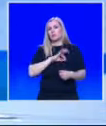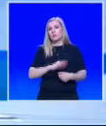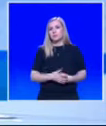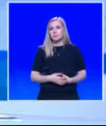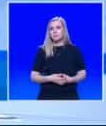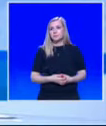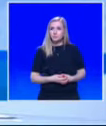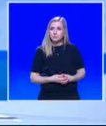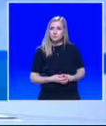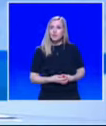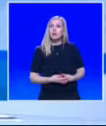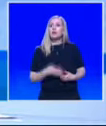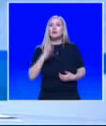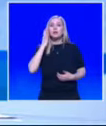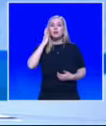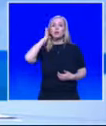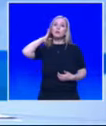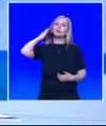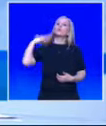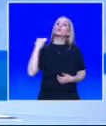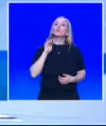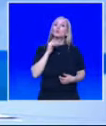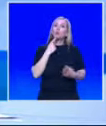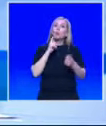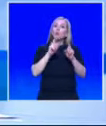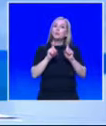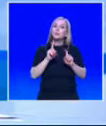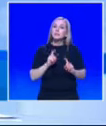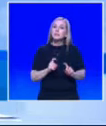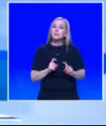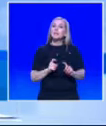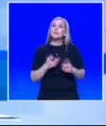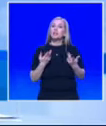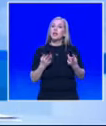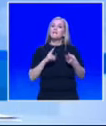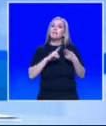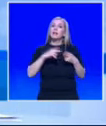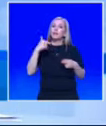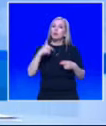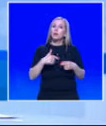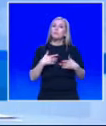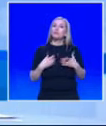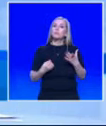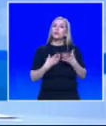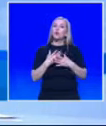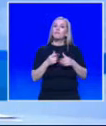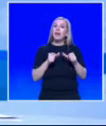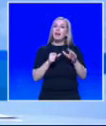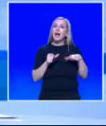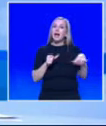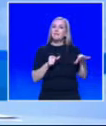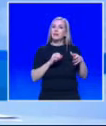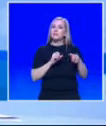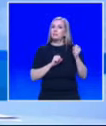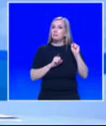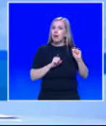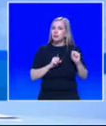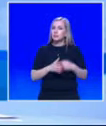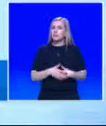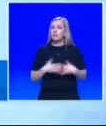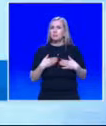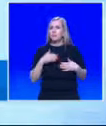на това, за което говорим, все по-често се коментира прогнозата, че Ваня Григорова може да поведе нова лява формация. Има ли тя политическо